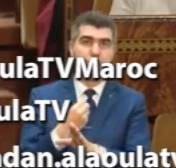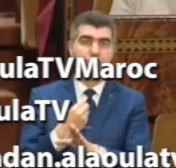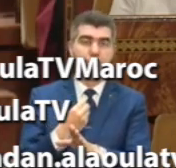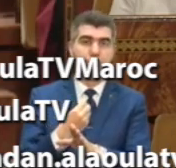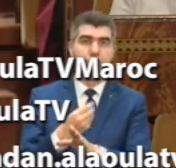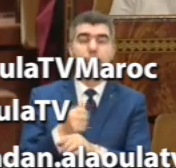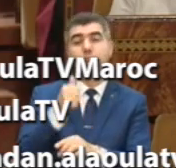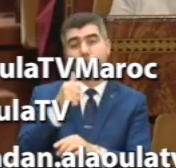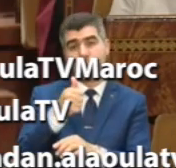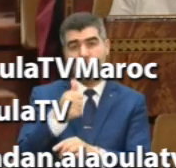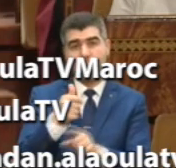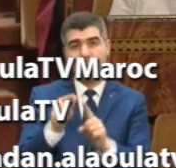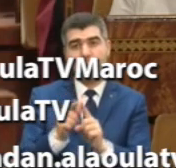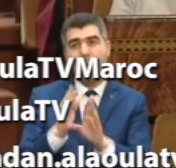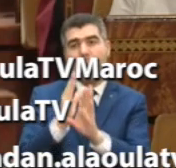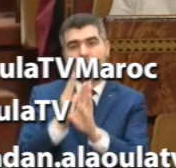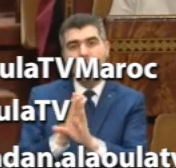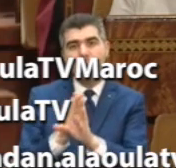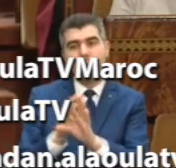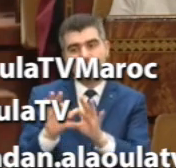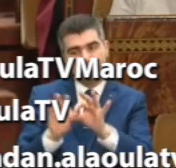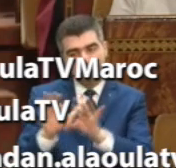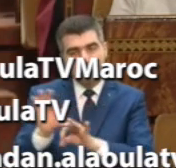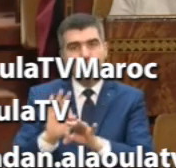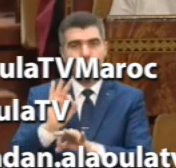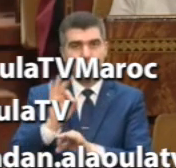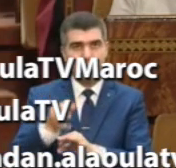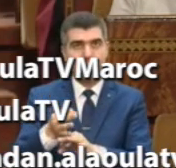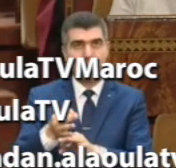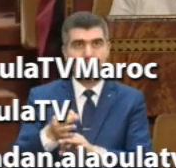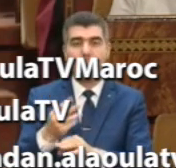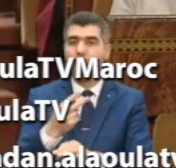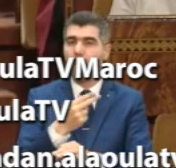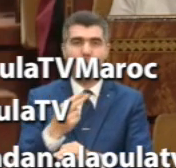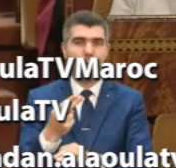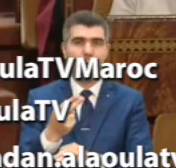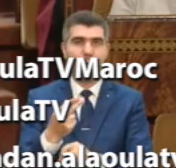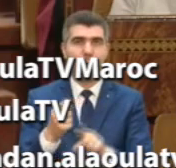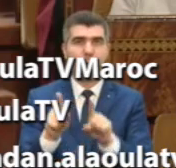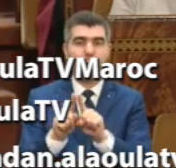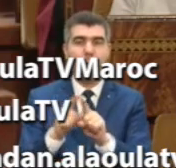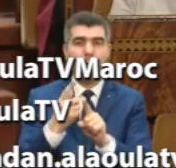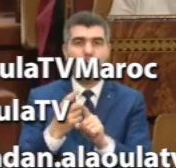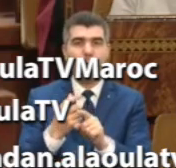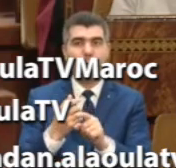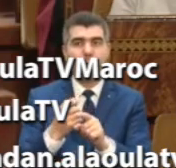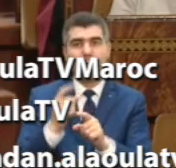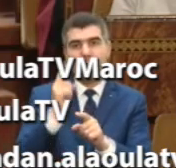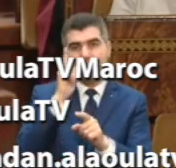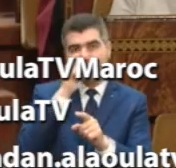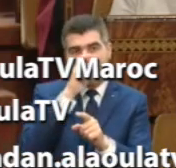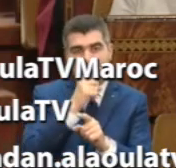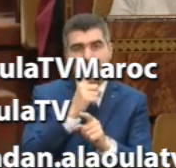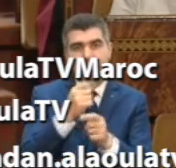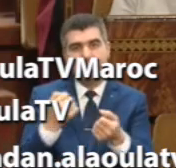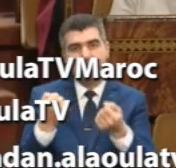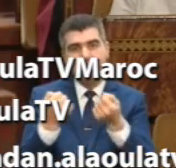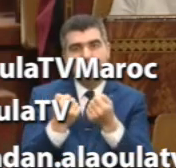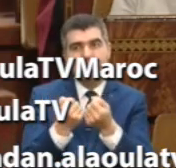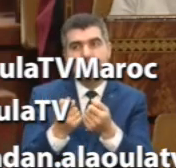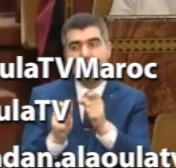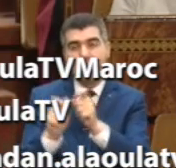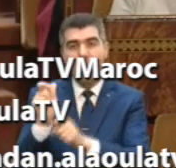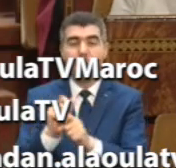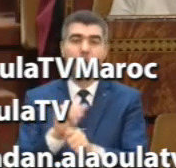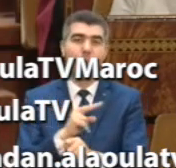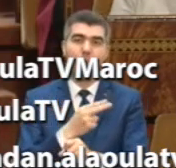مزيان هاد الحراس ينظموا، ولكن أيضا ما يكونوش فرصة للتعسف والتحرش والصراع. سيد